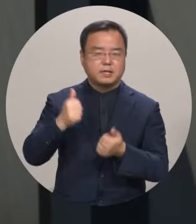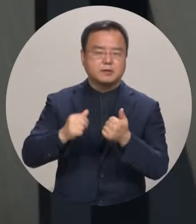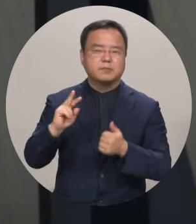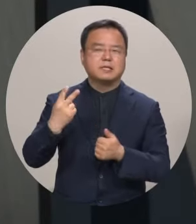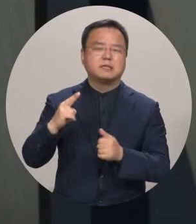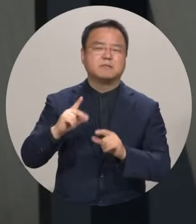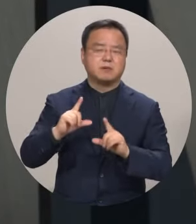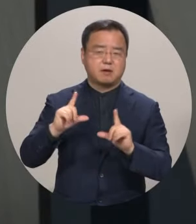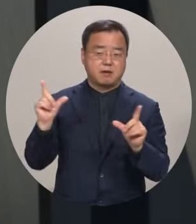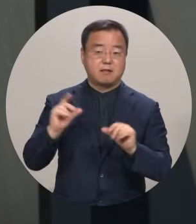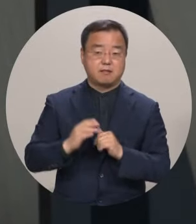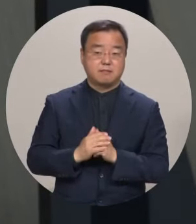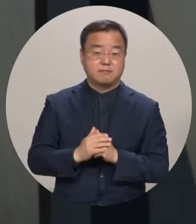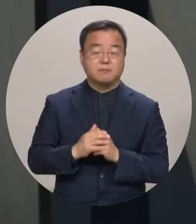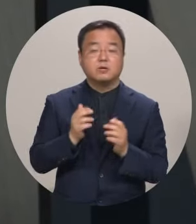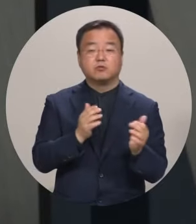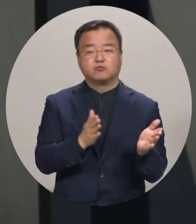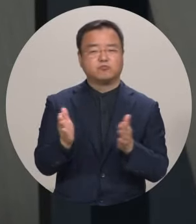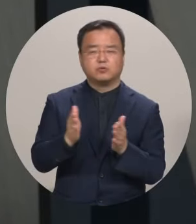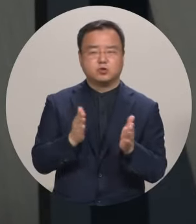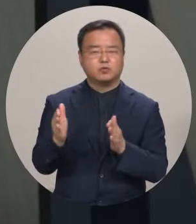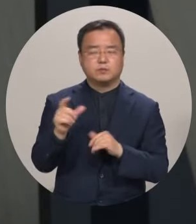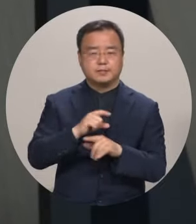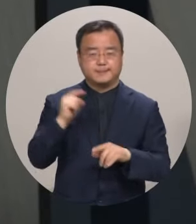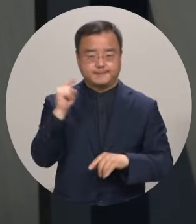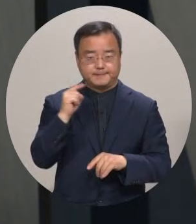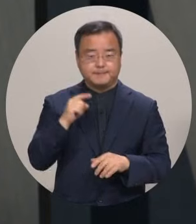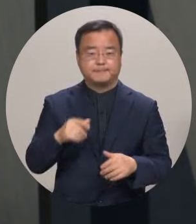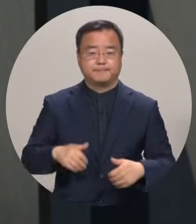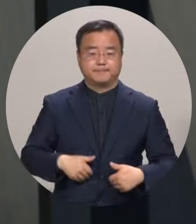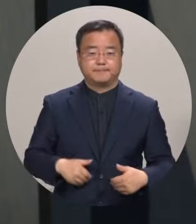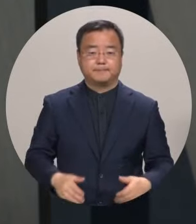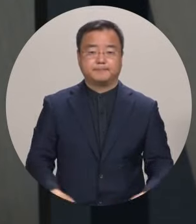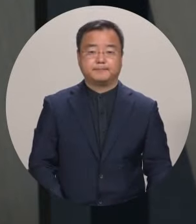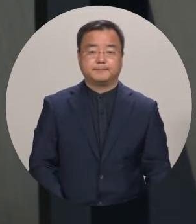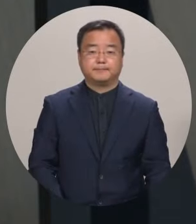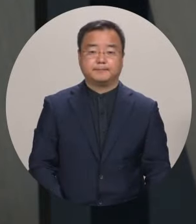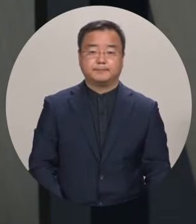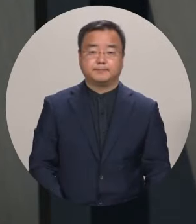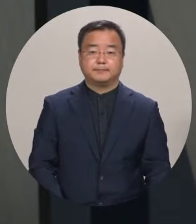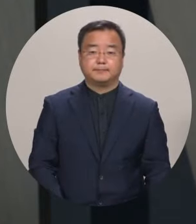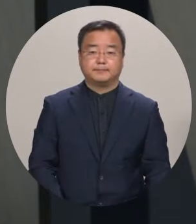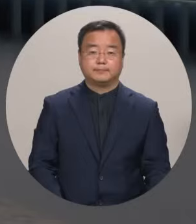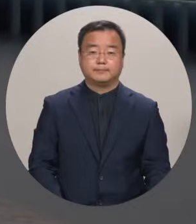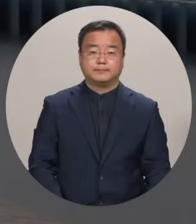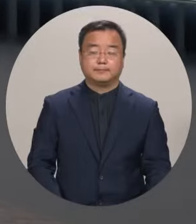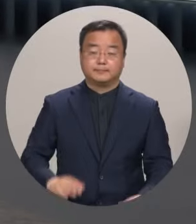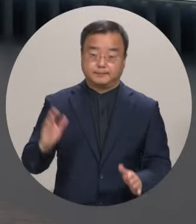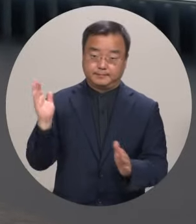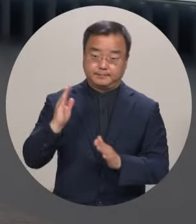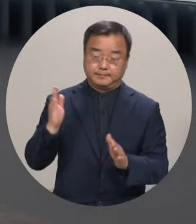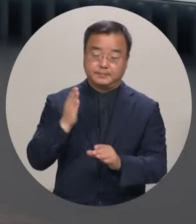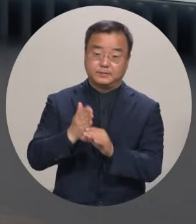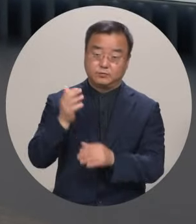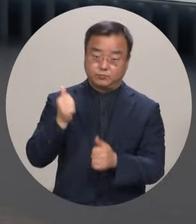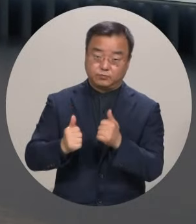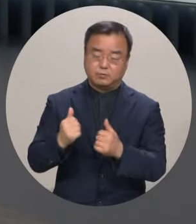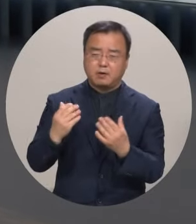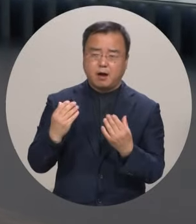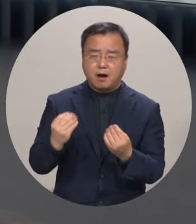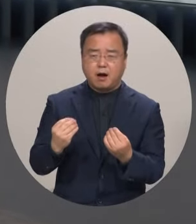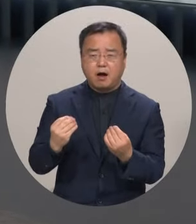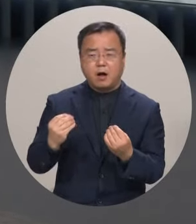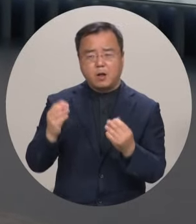그러니까 더 좀 준비를 열심히 해야 되는 시기지 않은가라는 생각이 듭니다네이 수험생들 중간고사 대비만